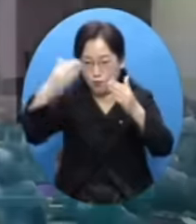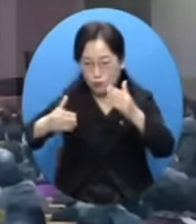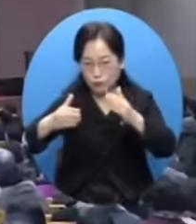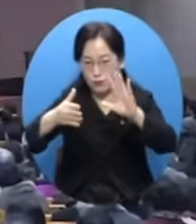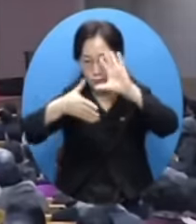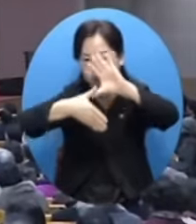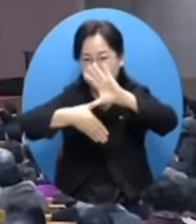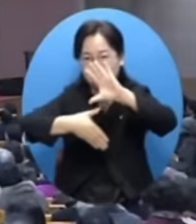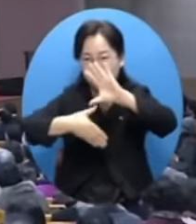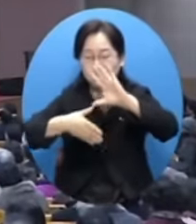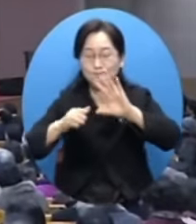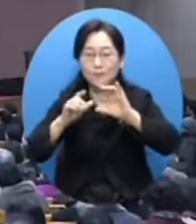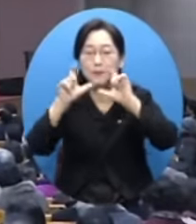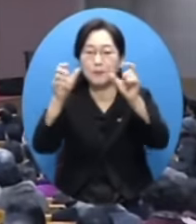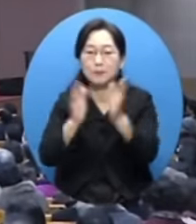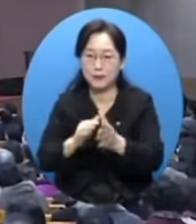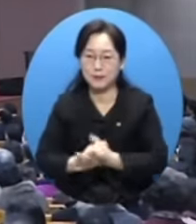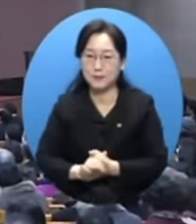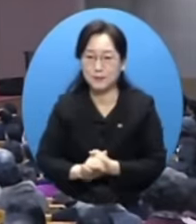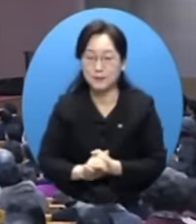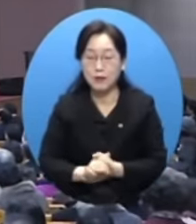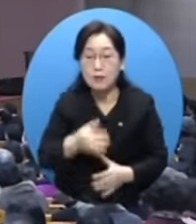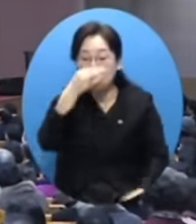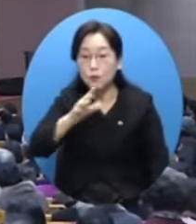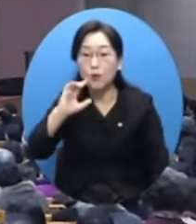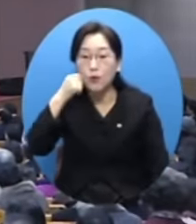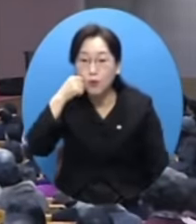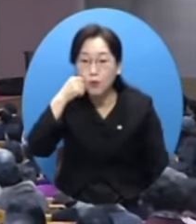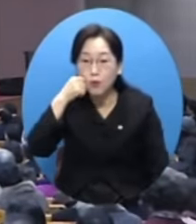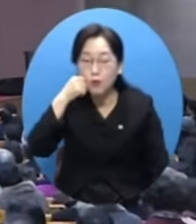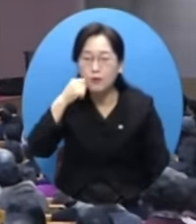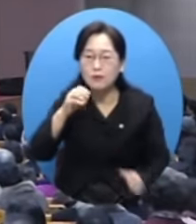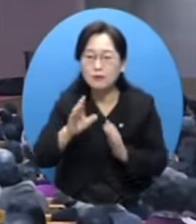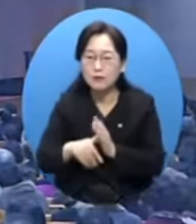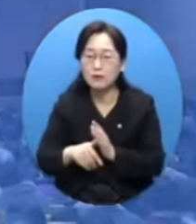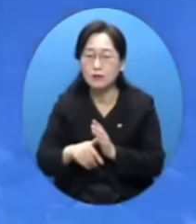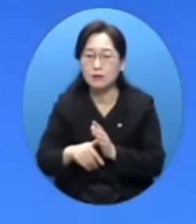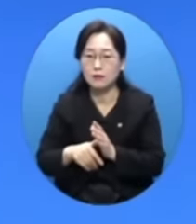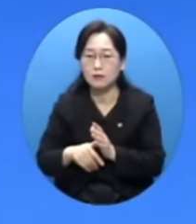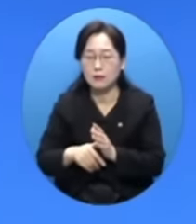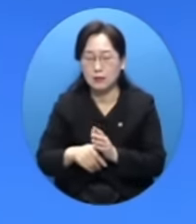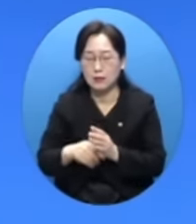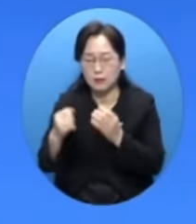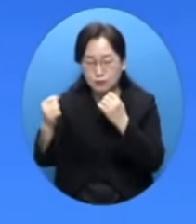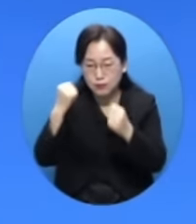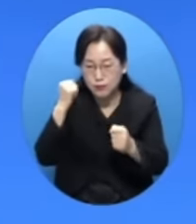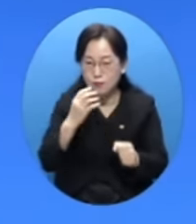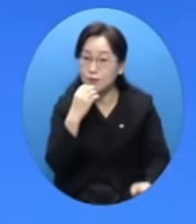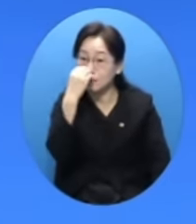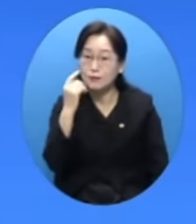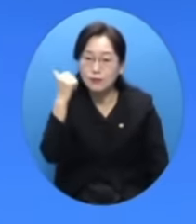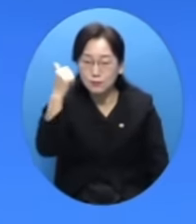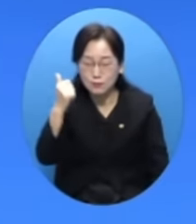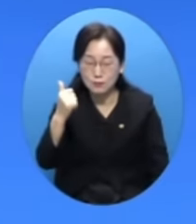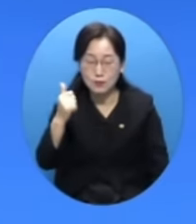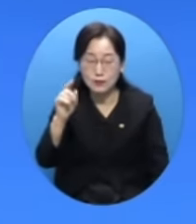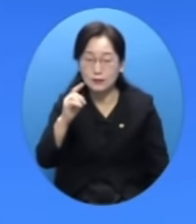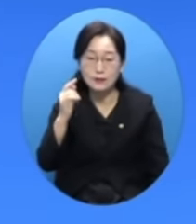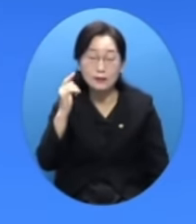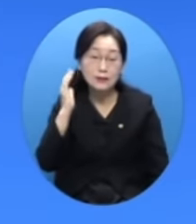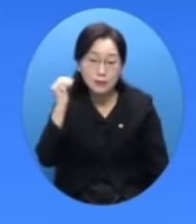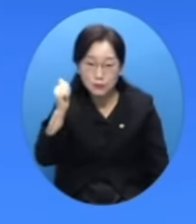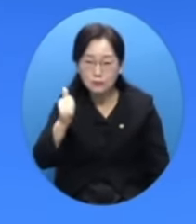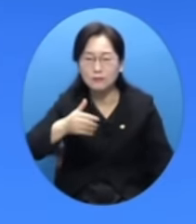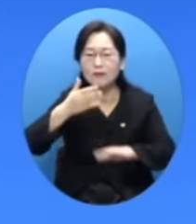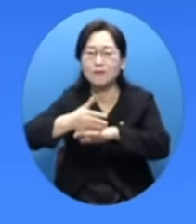어떻게 보면 가장 힘들고 어려운 시간에 에이브럼 링컨 대통령은 하나님께 감사를 드린 것입니다. 그래서